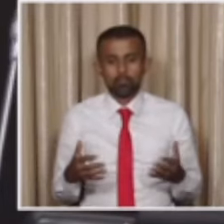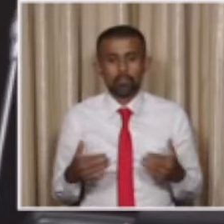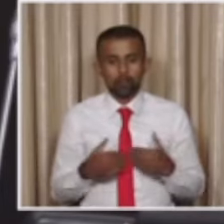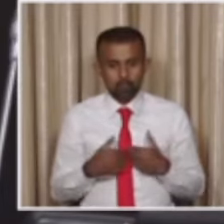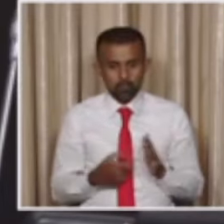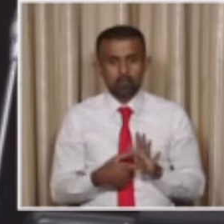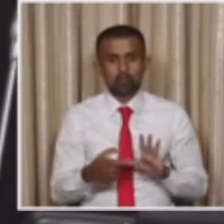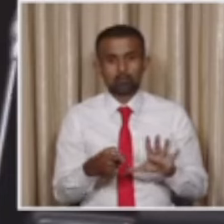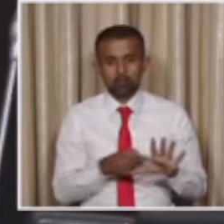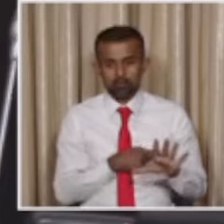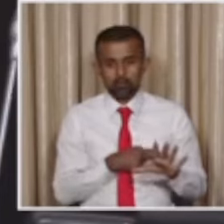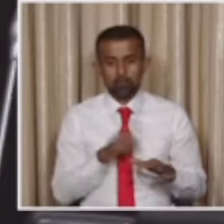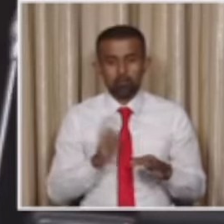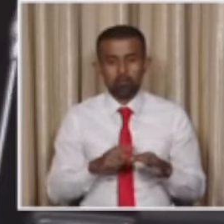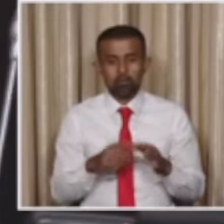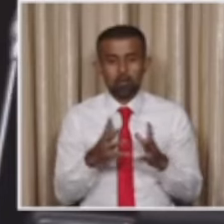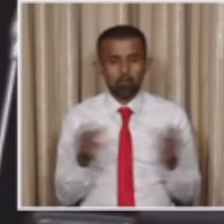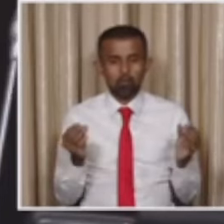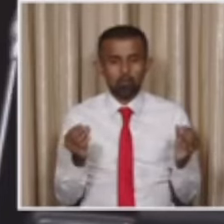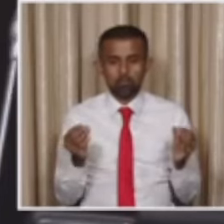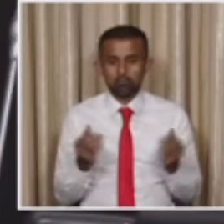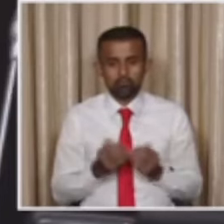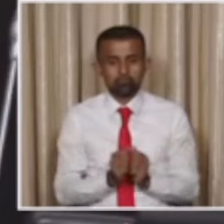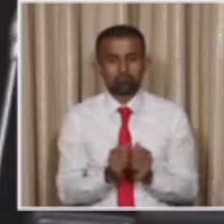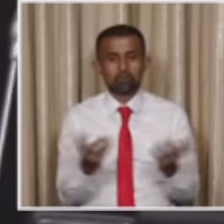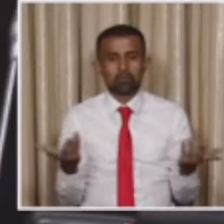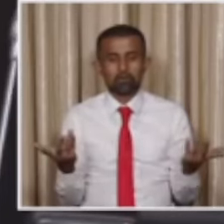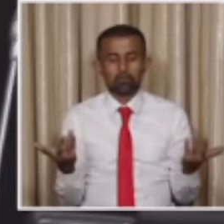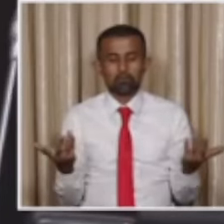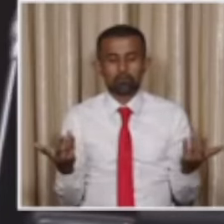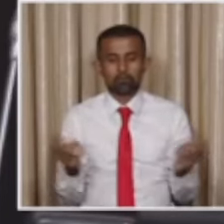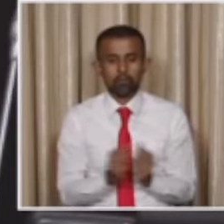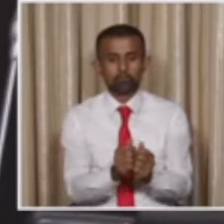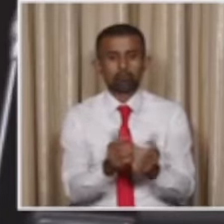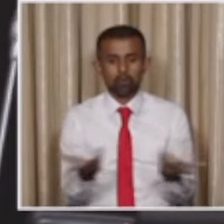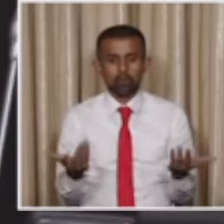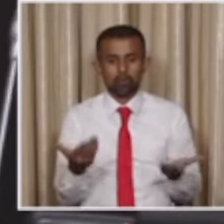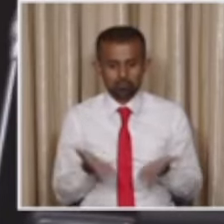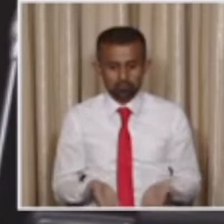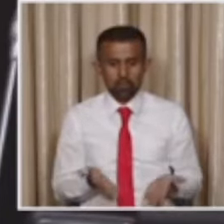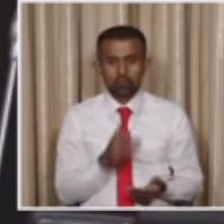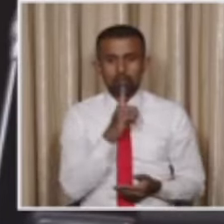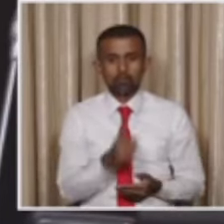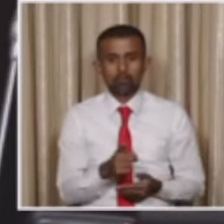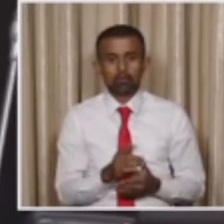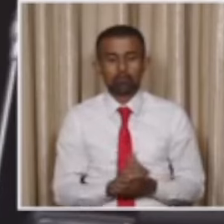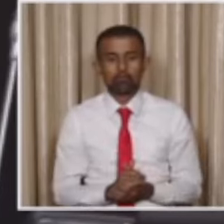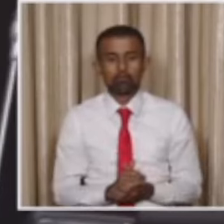කරා මේ ප්‍රශ්න විසඳන්න පුළුවන් දෙ කියලා. ඒ වෙන්නේ නැහැ. වෙන්නේ නැති නිසා තමයි මම මෙතන දැන් අද කියන්නේ රටේ